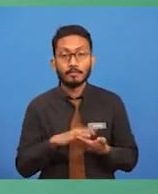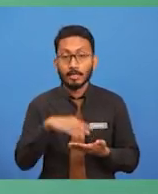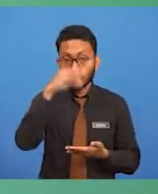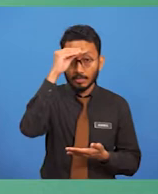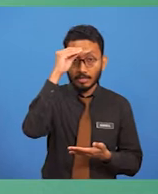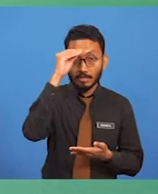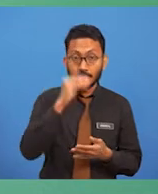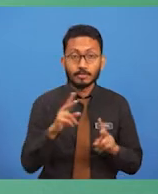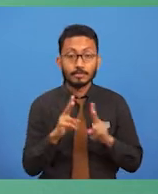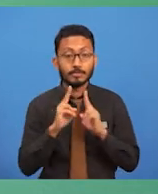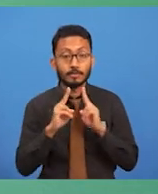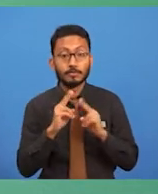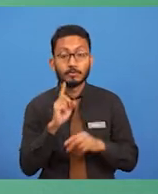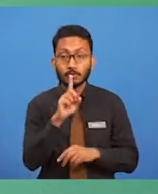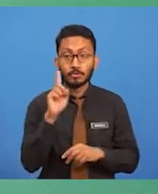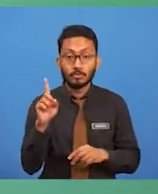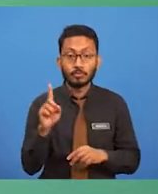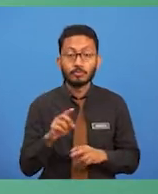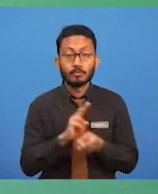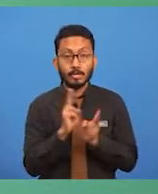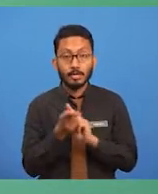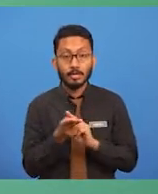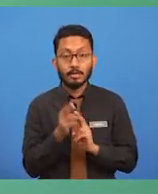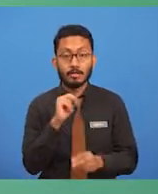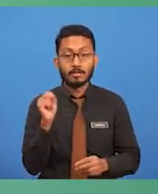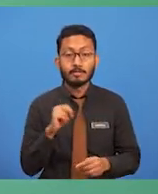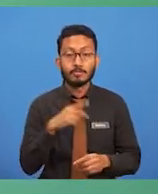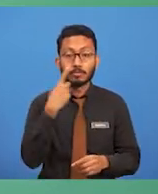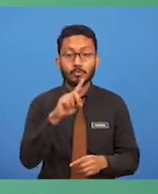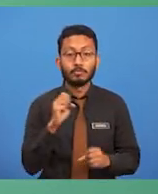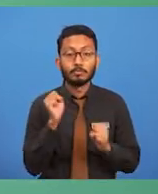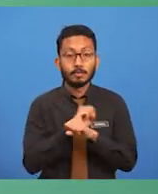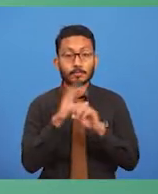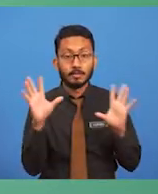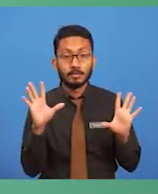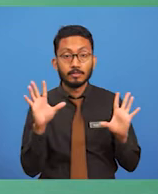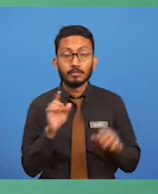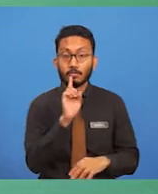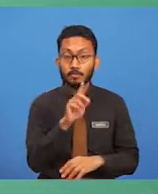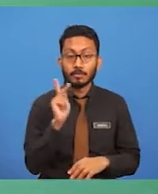sesuatu perubahan dan untuk menjelaskan sesuatu perkara.